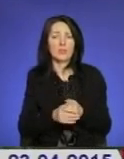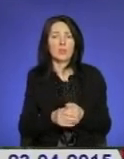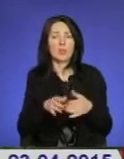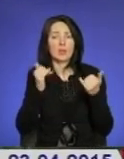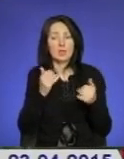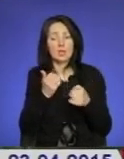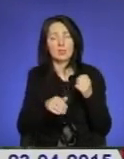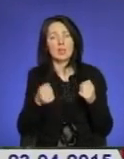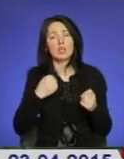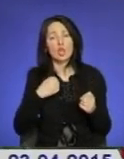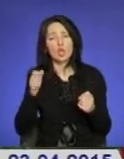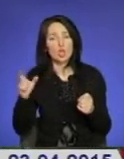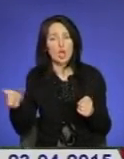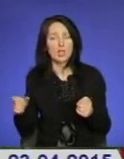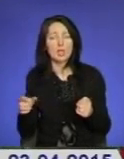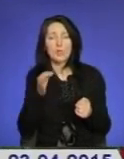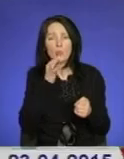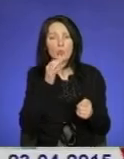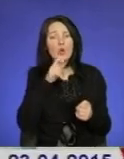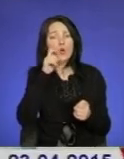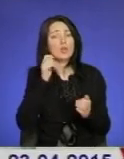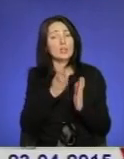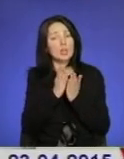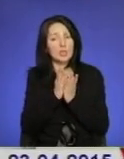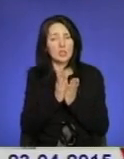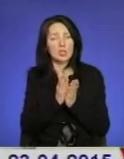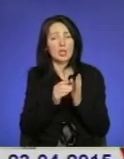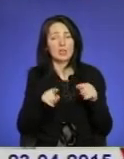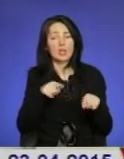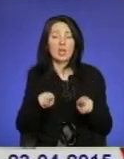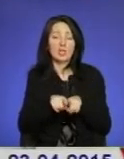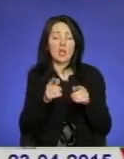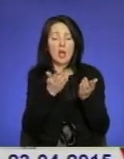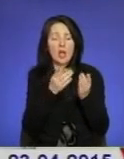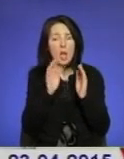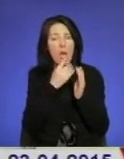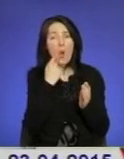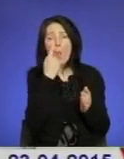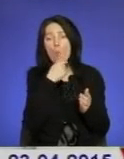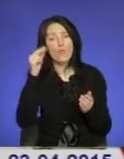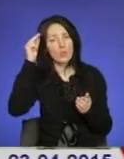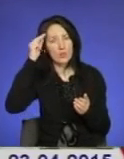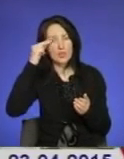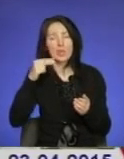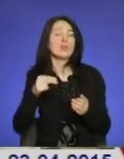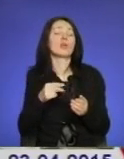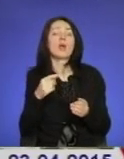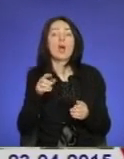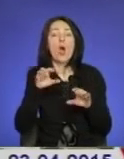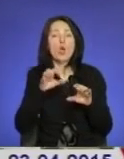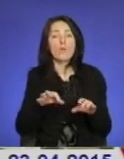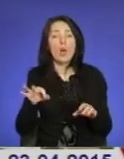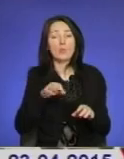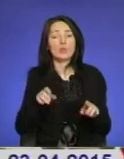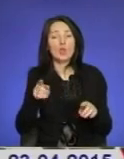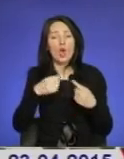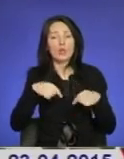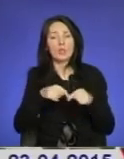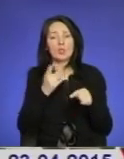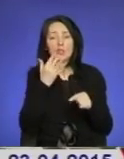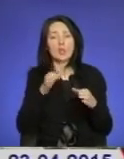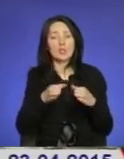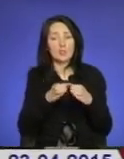серед солдатів популярна українська книжка. Деякі навіть так мову вивчають. Голова обласної організації Національної спілки письменників України